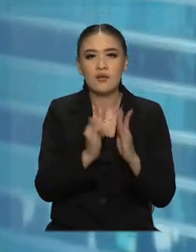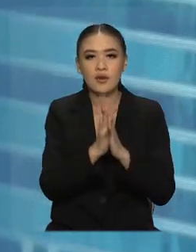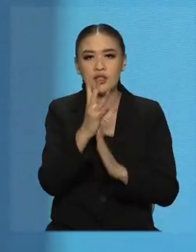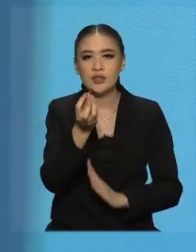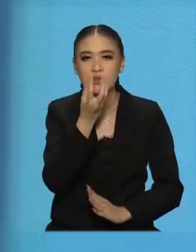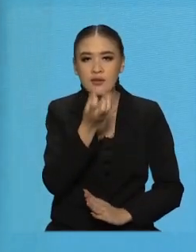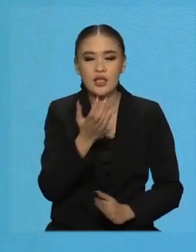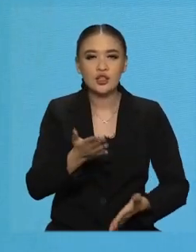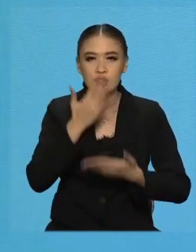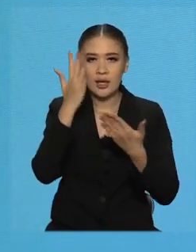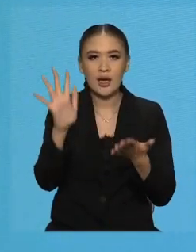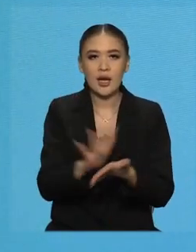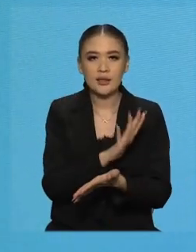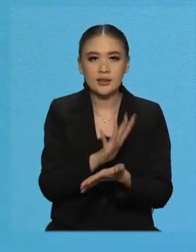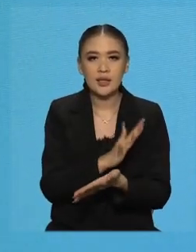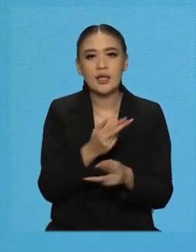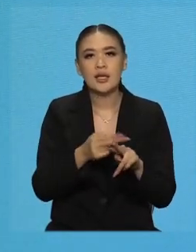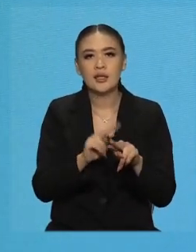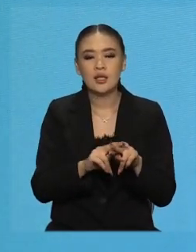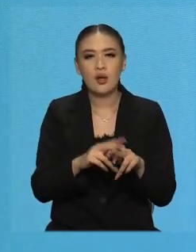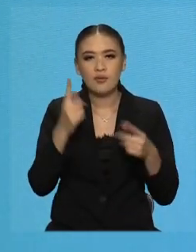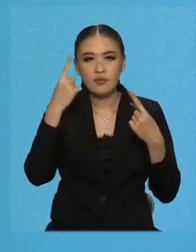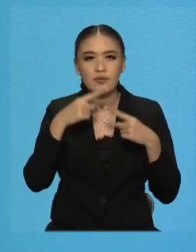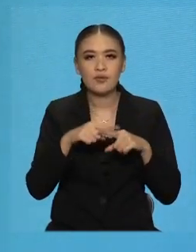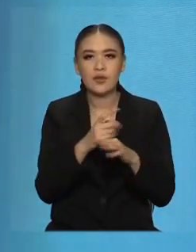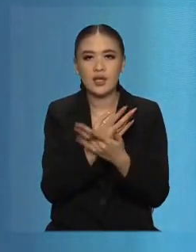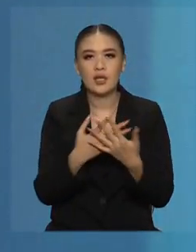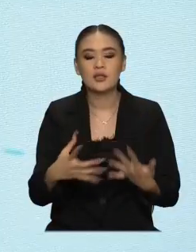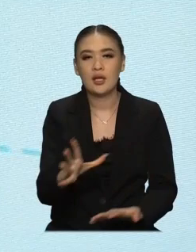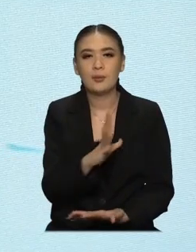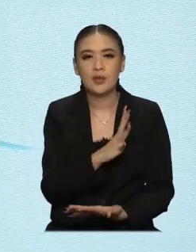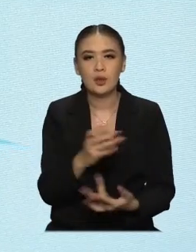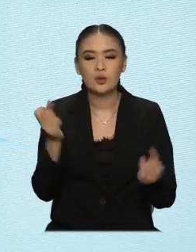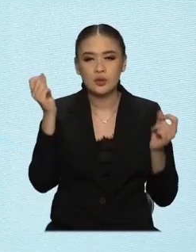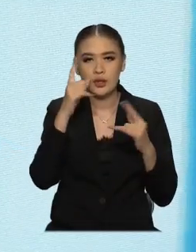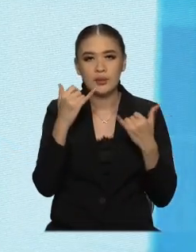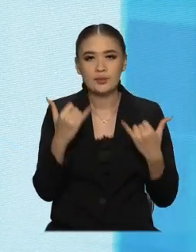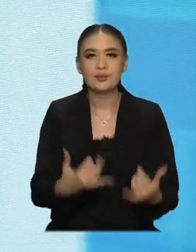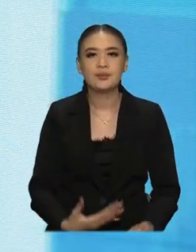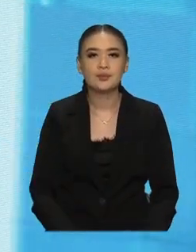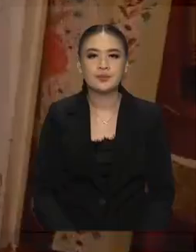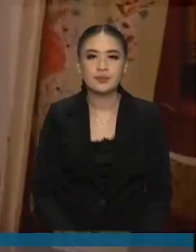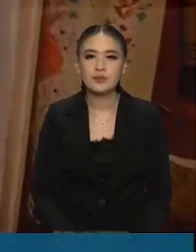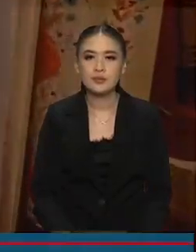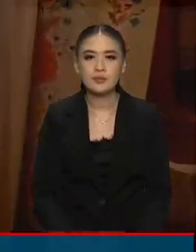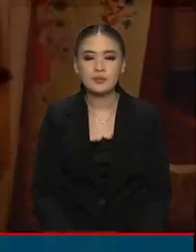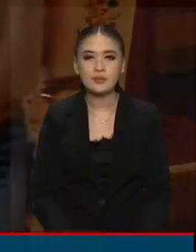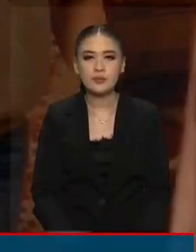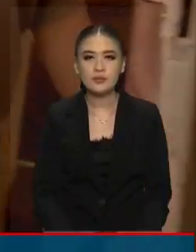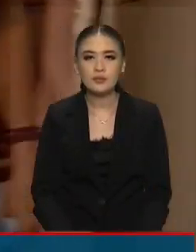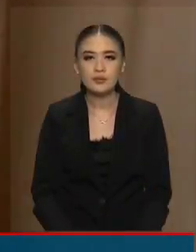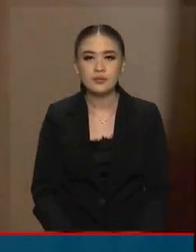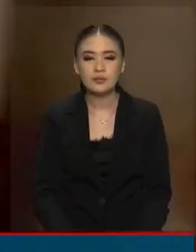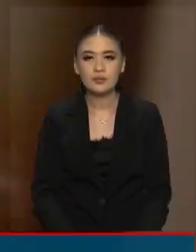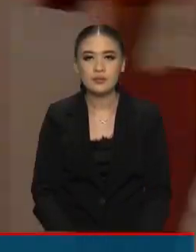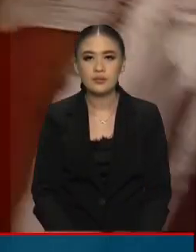читает газеты и даже освоила современные гаджеты Мой коллега шуди Саидов навестил Нину егоровну Здравствуйте